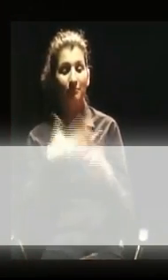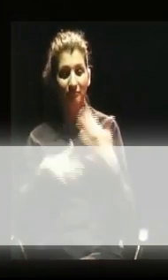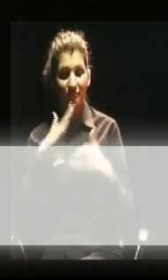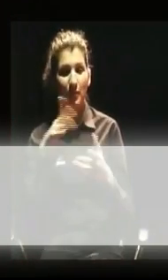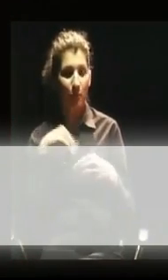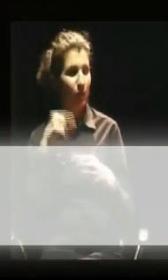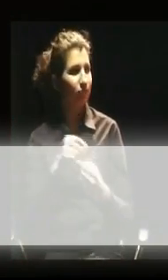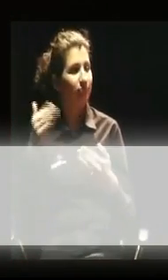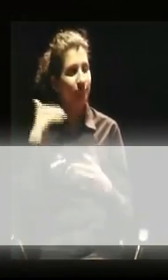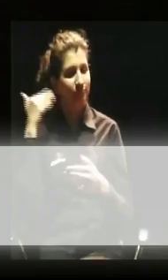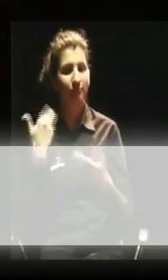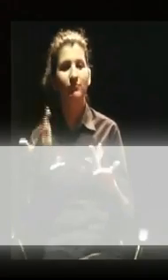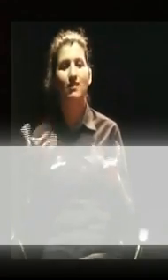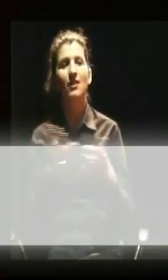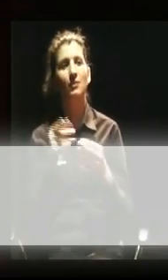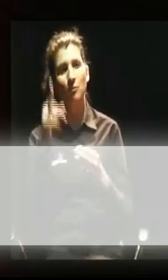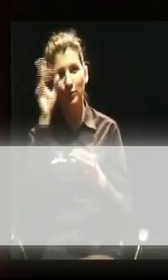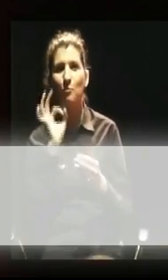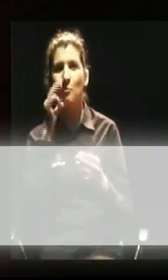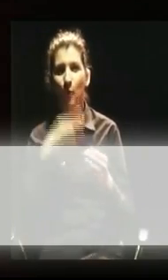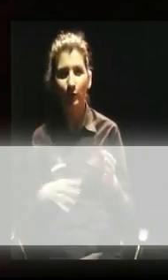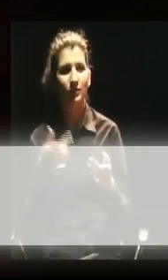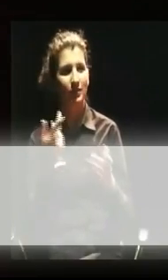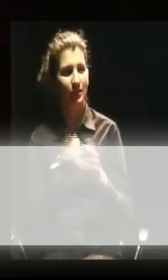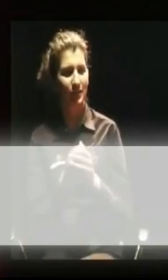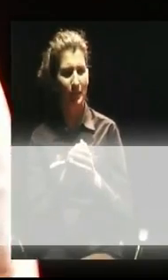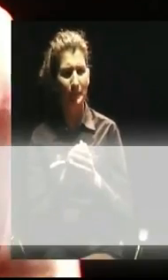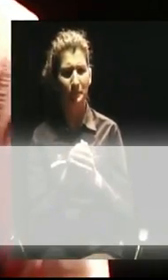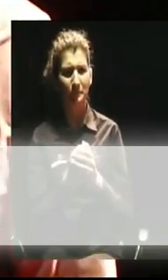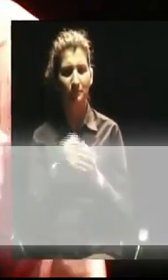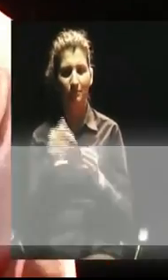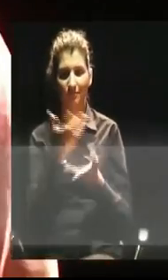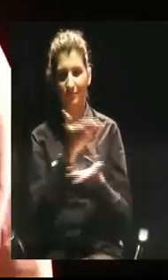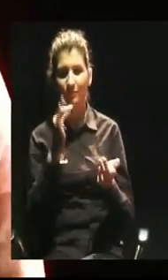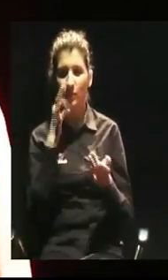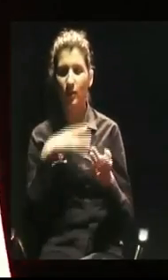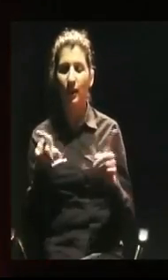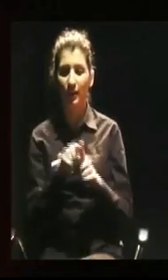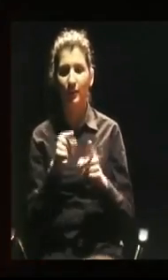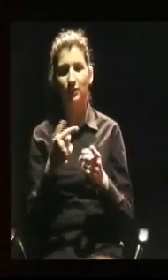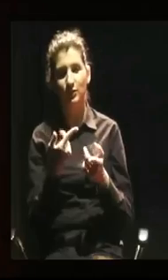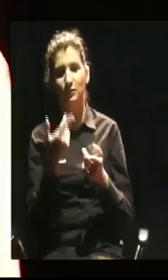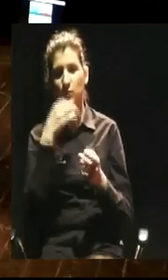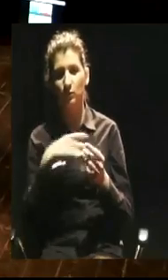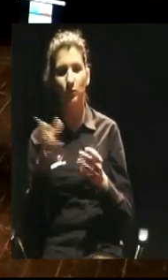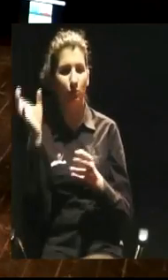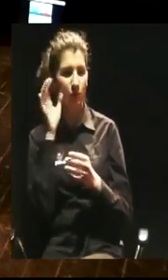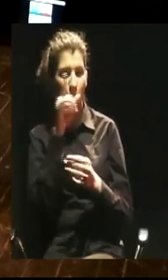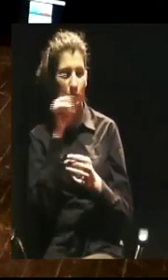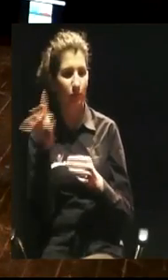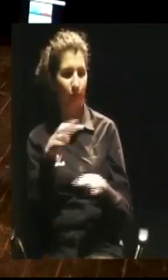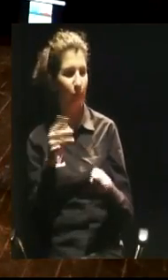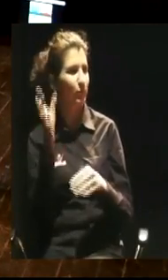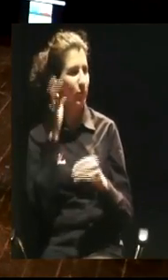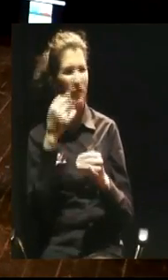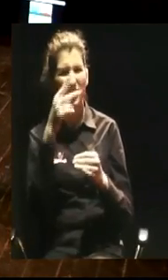występować wśród ludzi znacznie młodszych i mieć też znacznie młodszych słuchaczy w gruncie rzeczy. Tak nie za